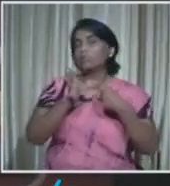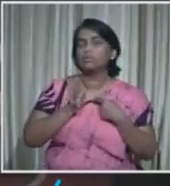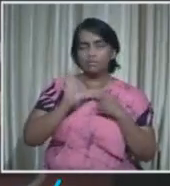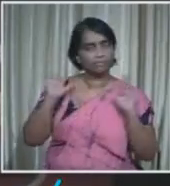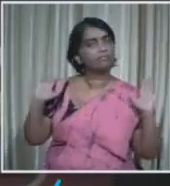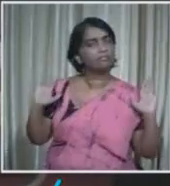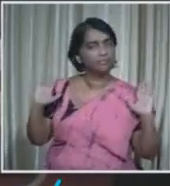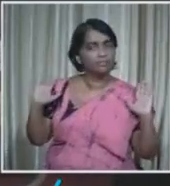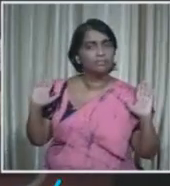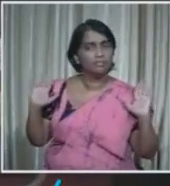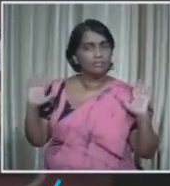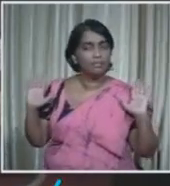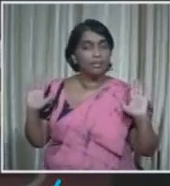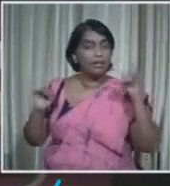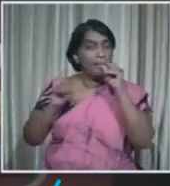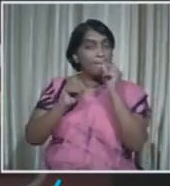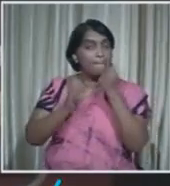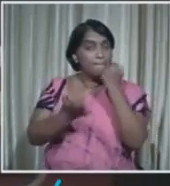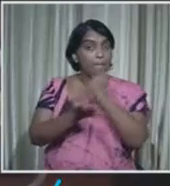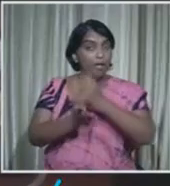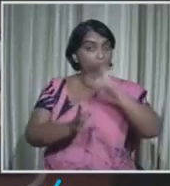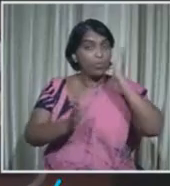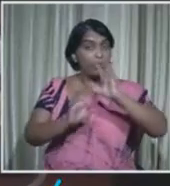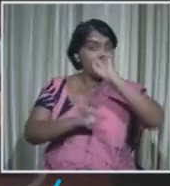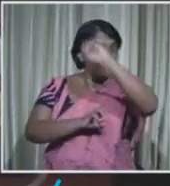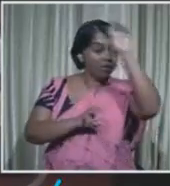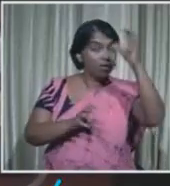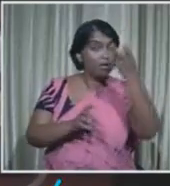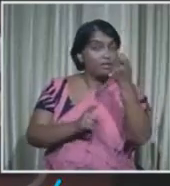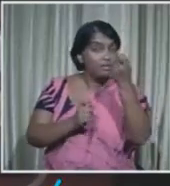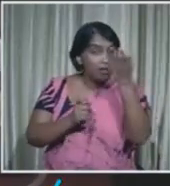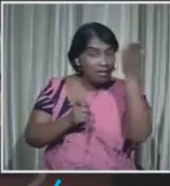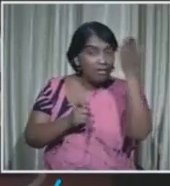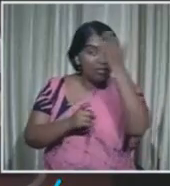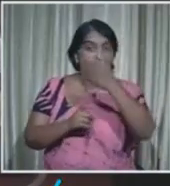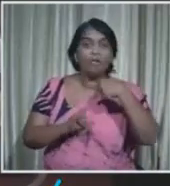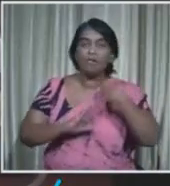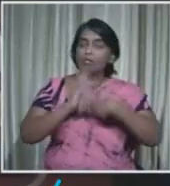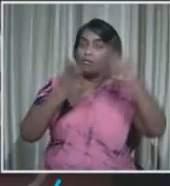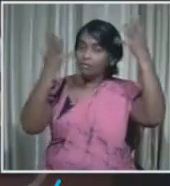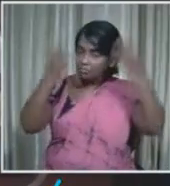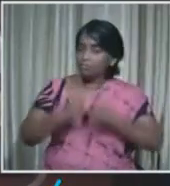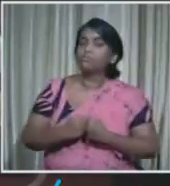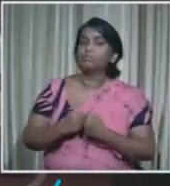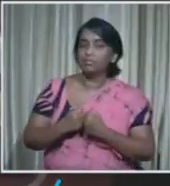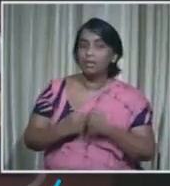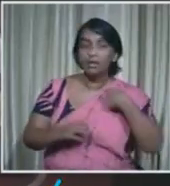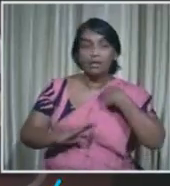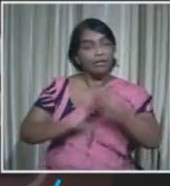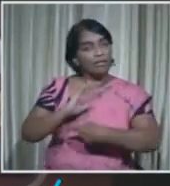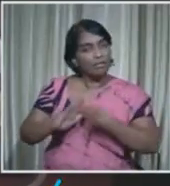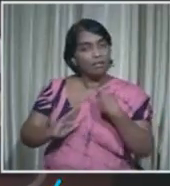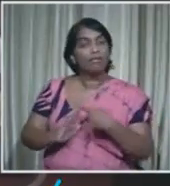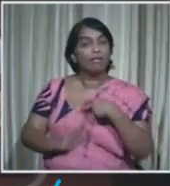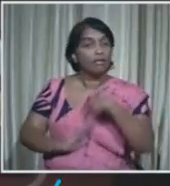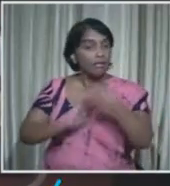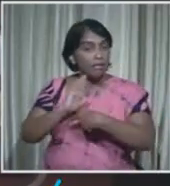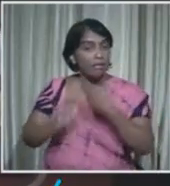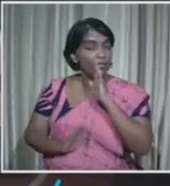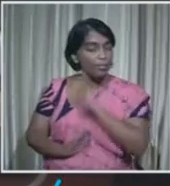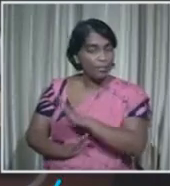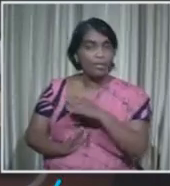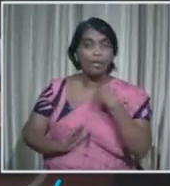අනිවාර්යෙන්ම පැන්ඩෝරා හොරු ටික ඒ සල්ලි ටික අපේ රටට ගෙනල්ලා අපේ රටට